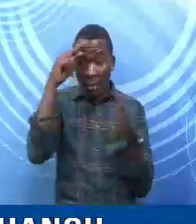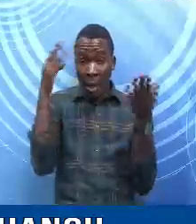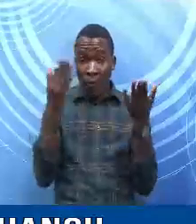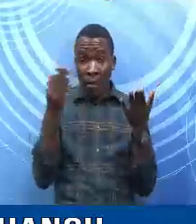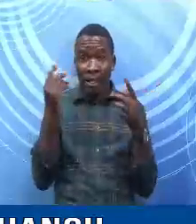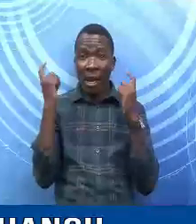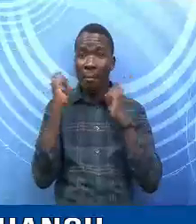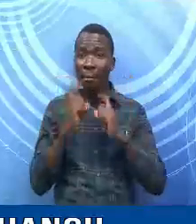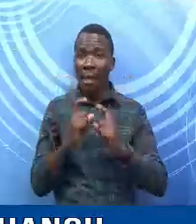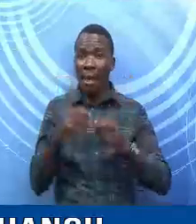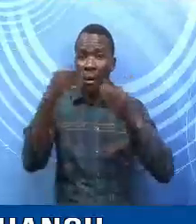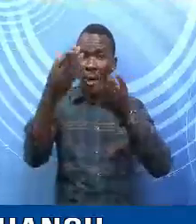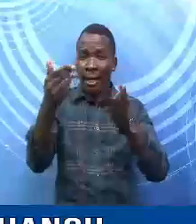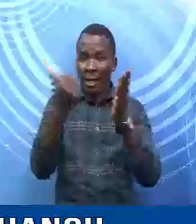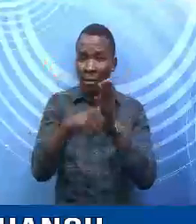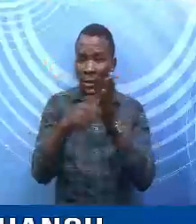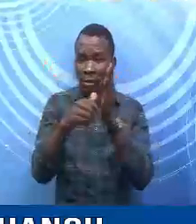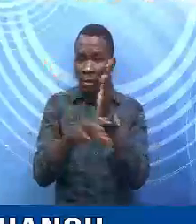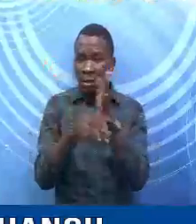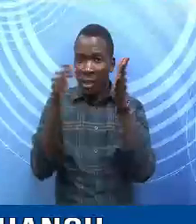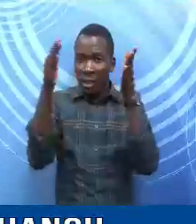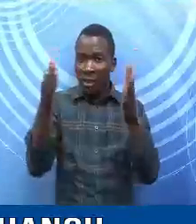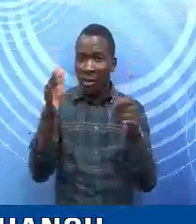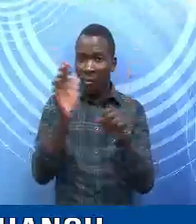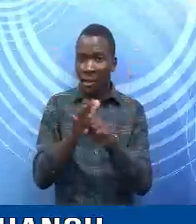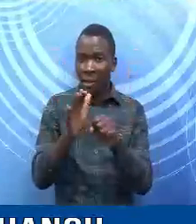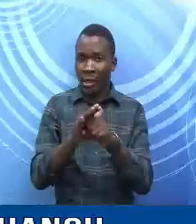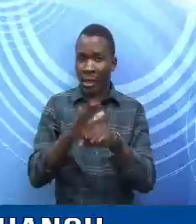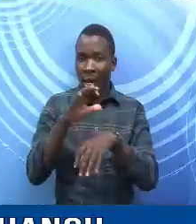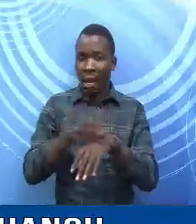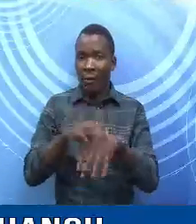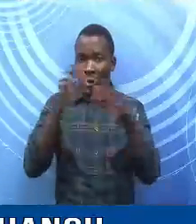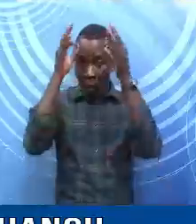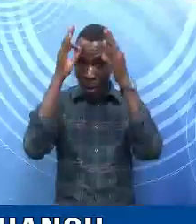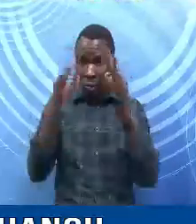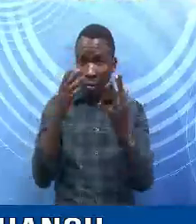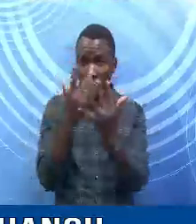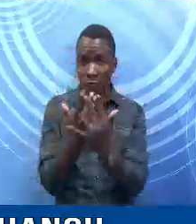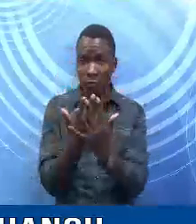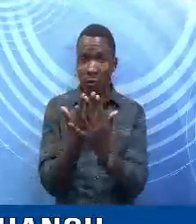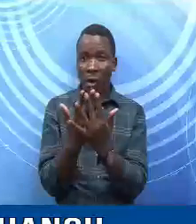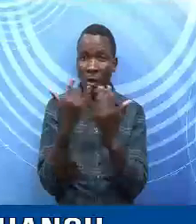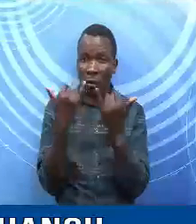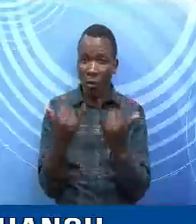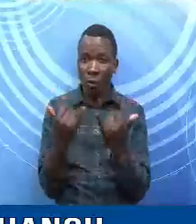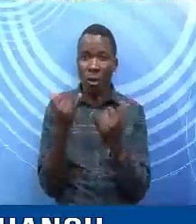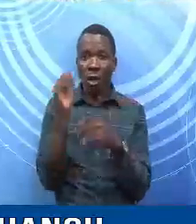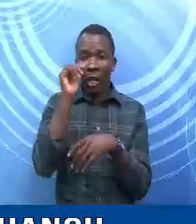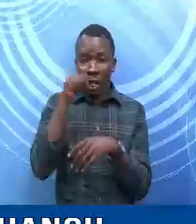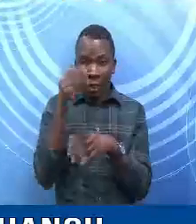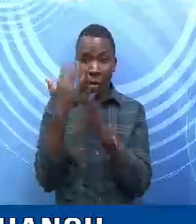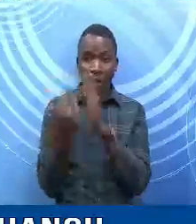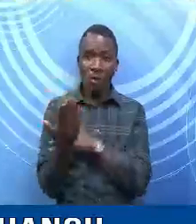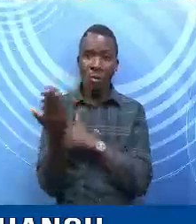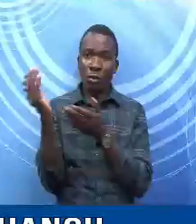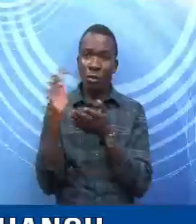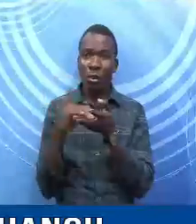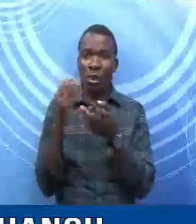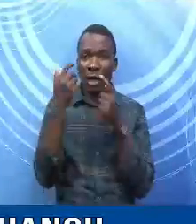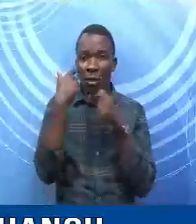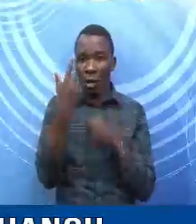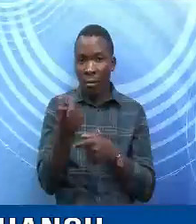abajura mu Ruhango ari benshi bagafata umwanzuro wo kubafunga uyu munsi mu gitondo tukongera tukababona kandi